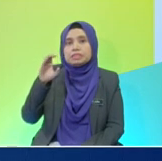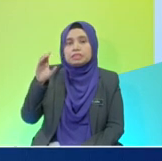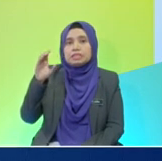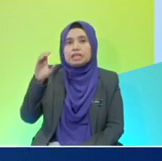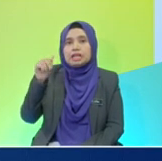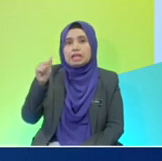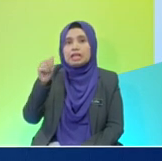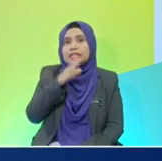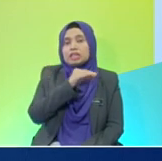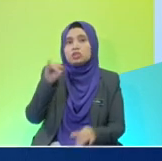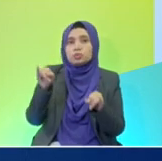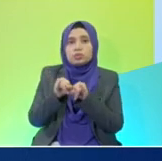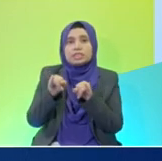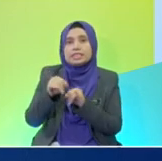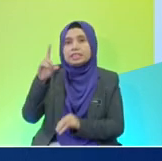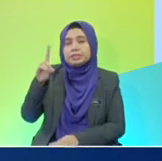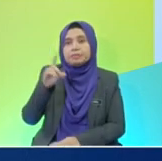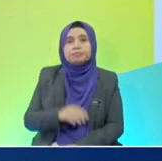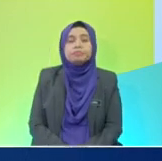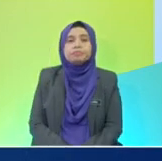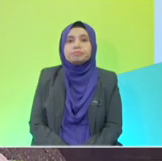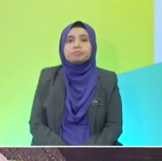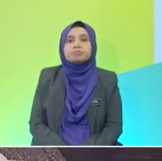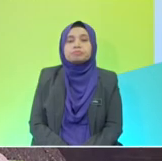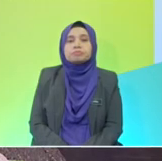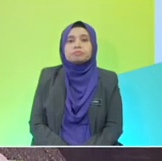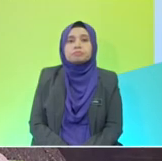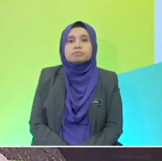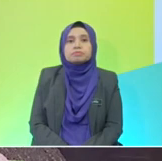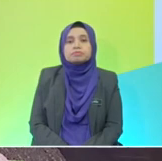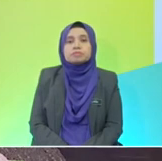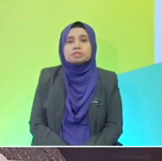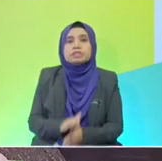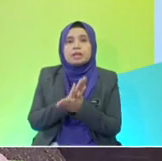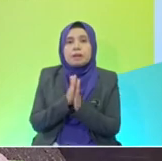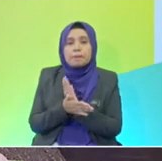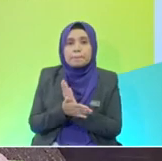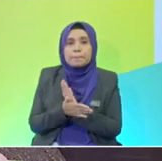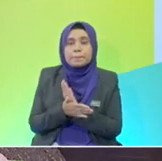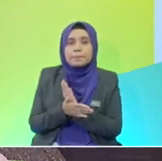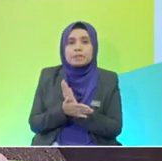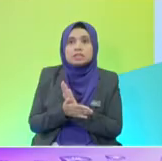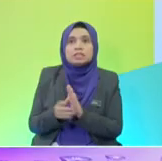dan juga di jadi dia punya jadi kesimpulan